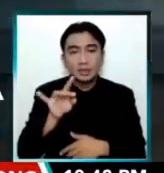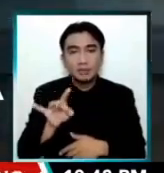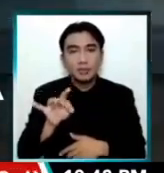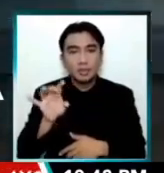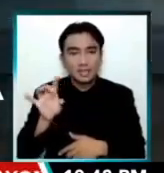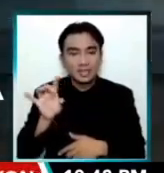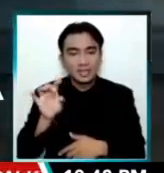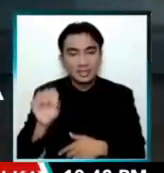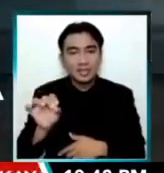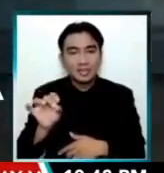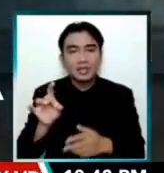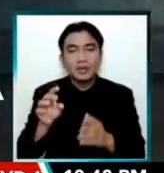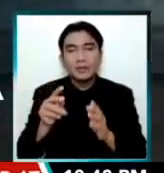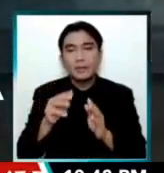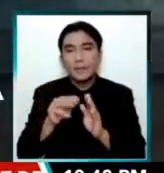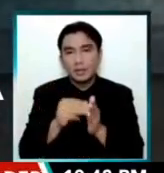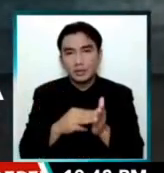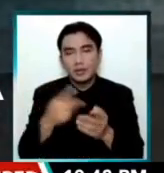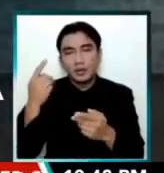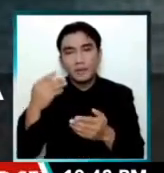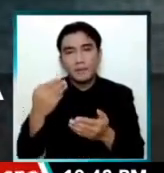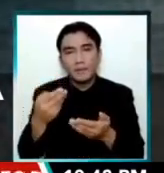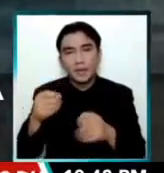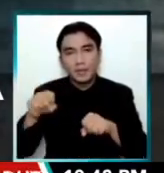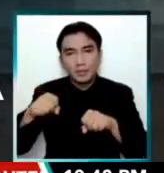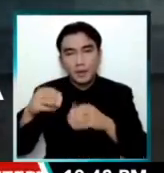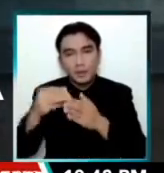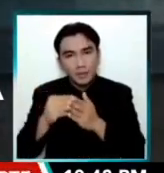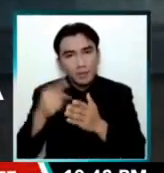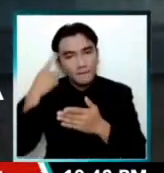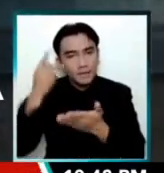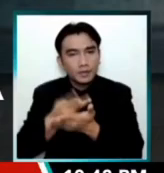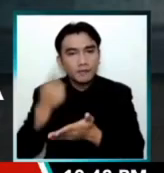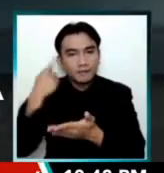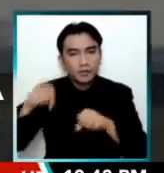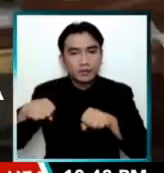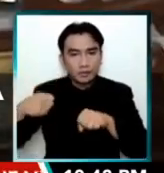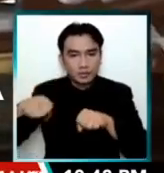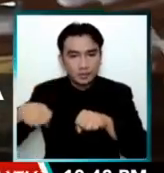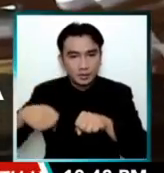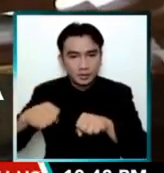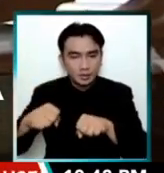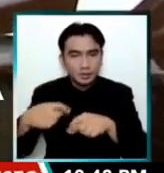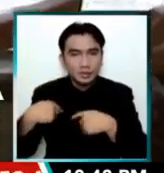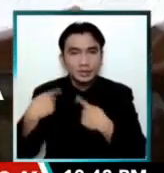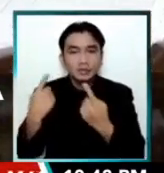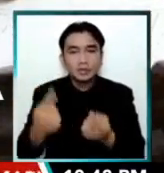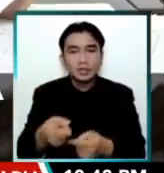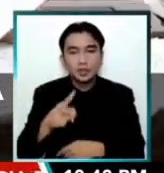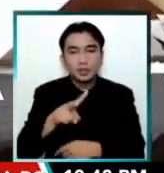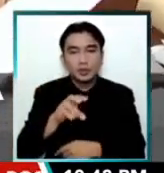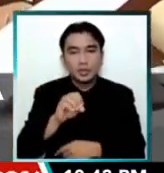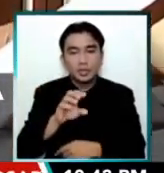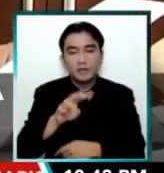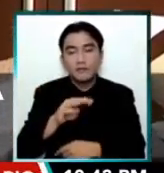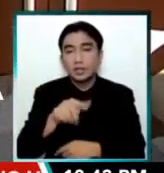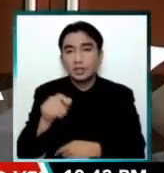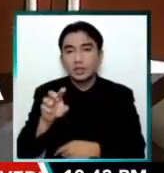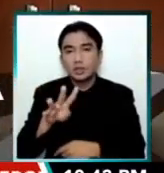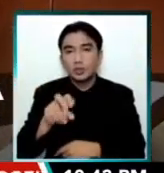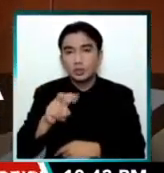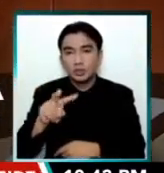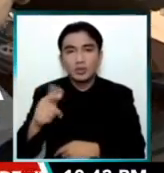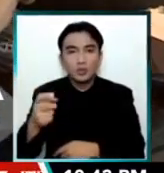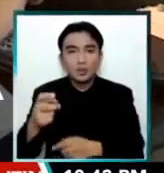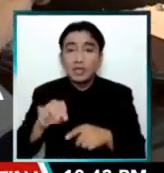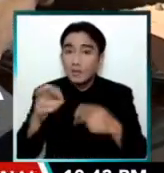sa backlog sa mga motor vehicle simula 2014 hanggang 2021. Tingin ni Vera Cruz, kung maibibigay ang budget ay matatapos